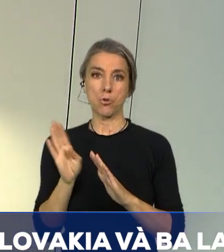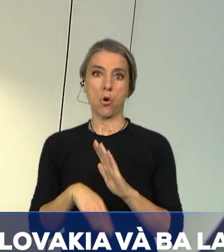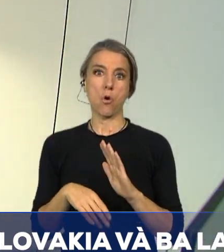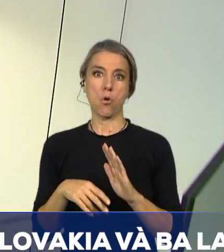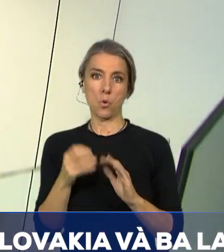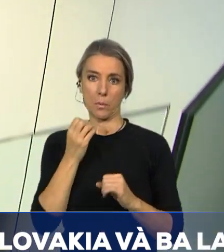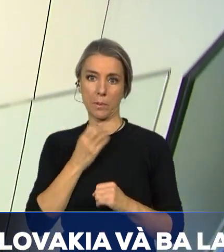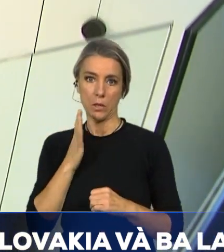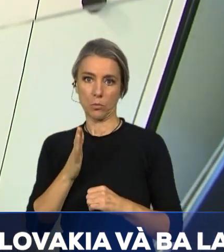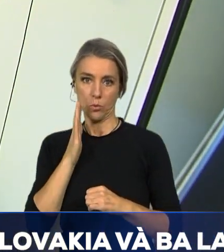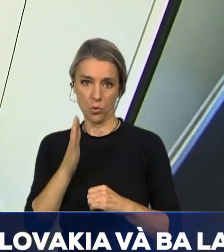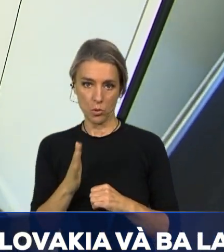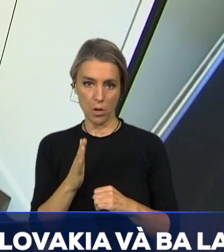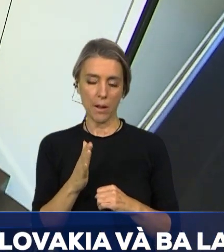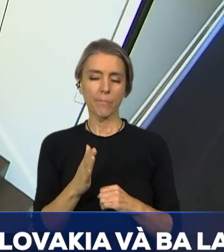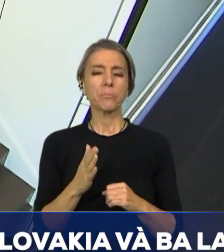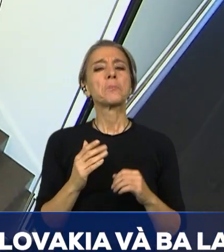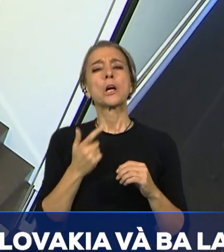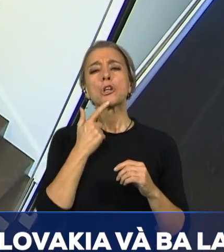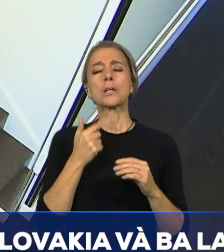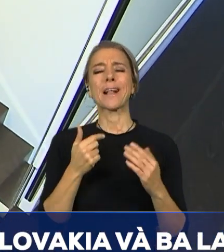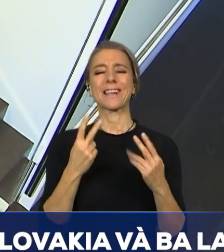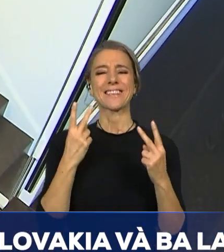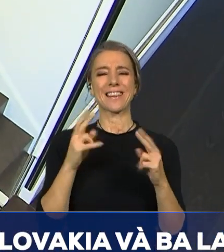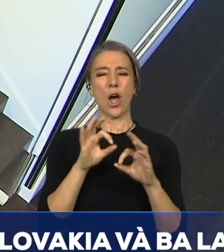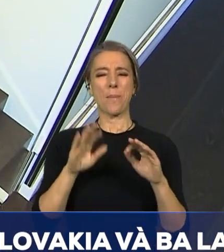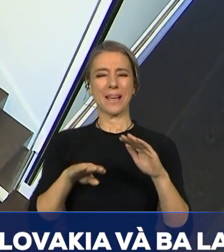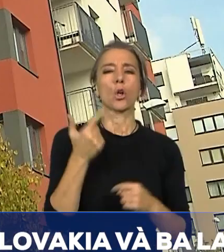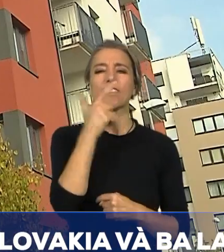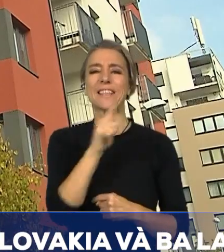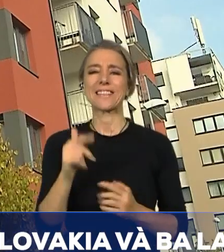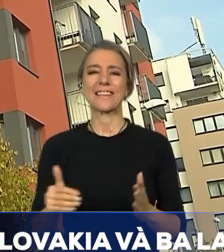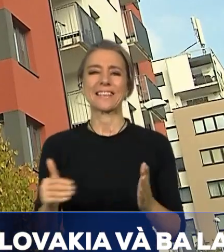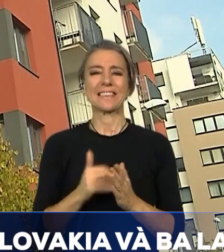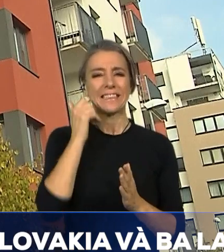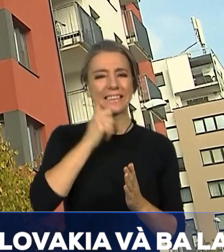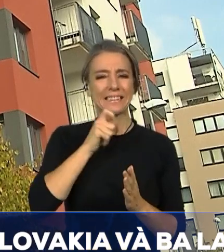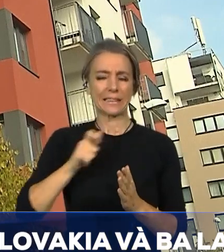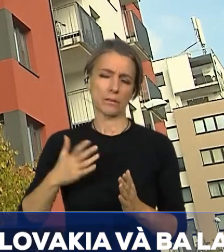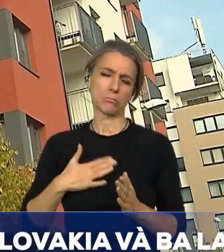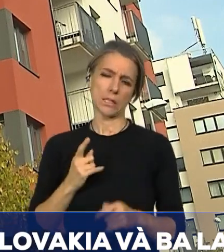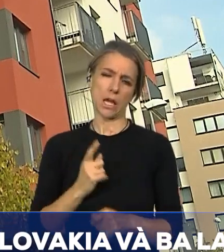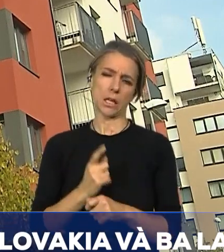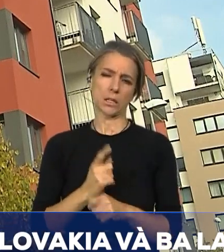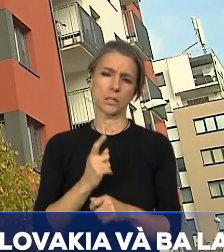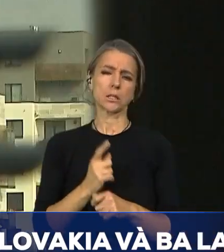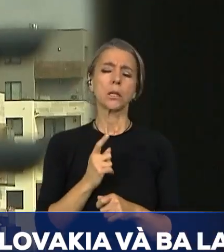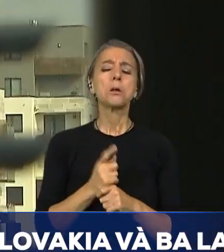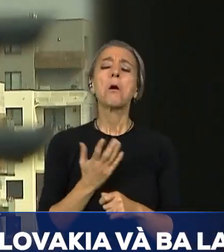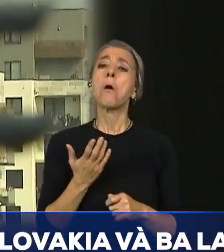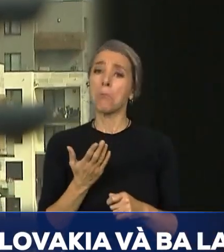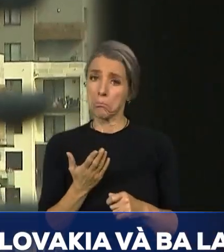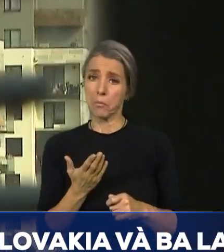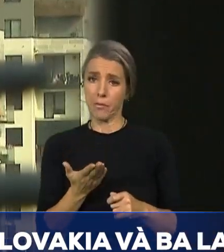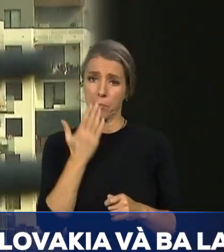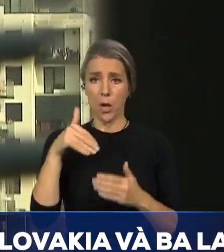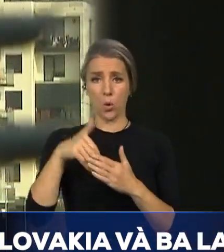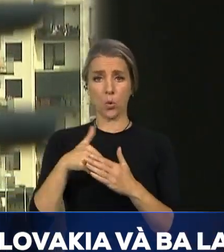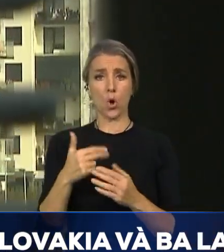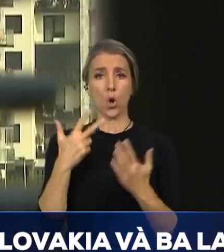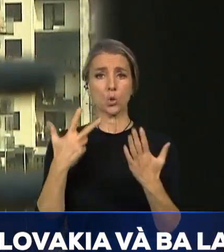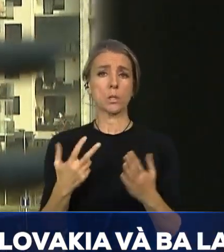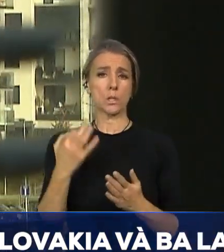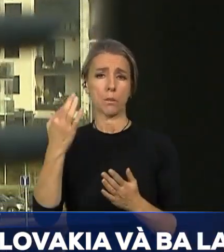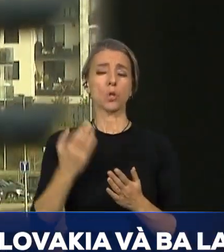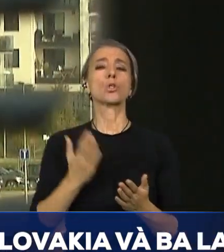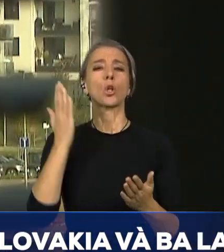với 10,10 kurun cho kWh. Trong toàn EU thì Séc đứng ở vị trí thứ 9, nằm trong nhóm các quốc gia có giá năng lượng đắt nhất.